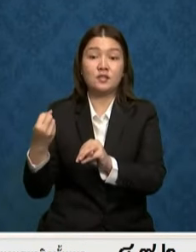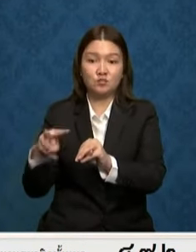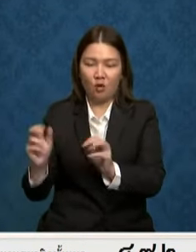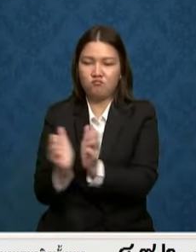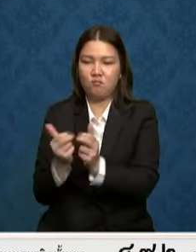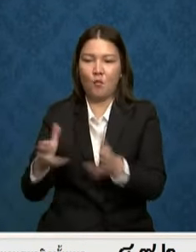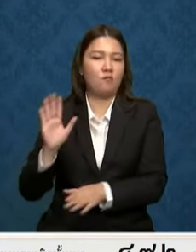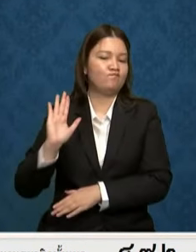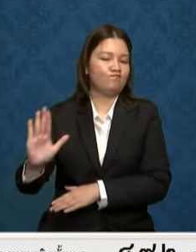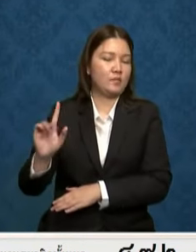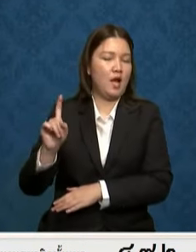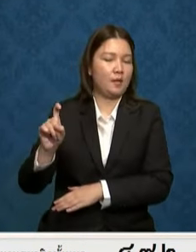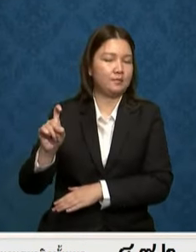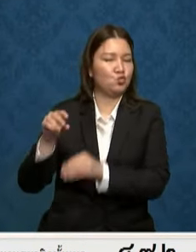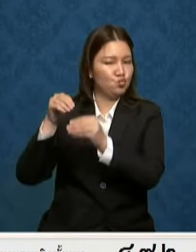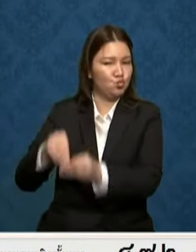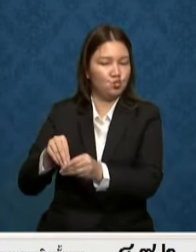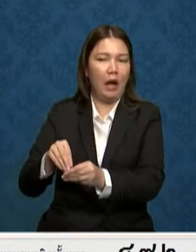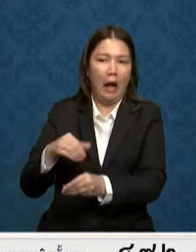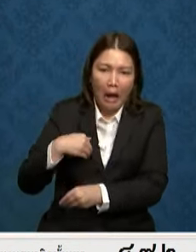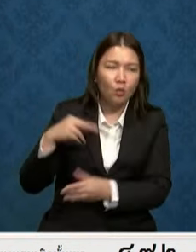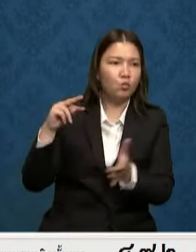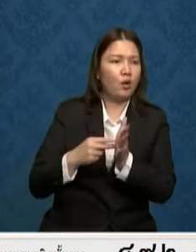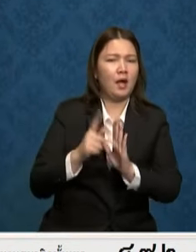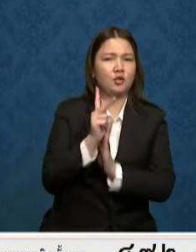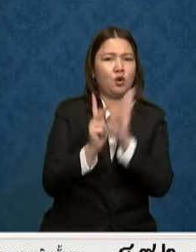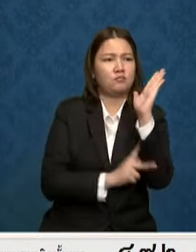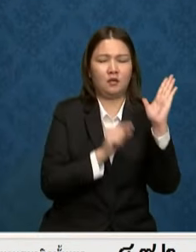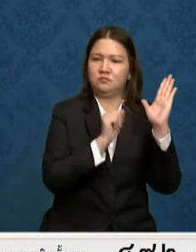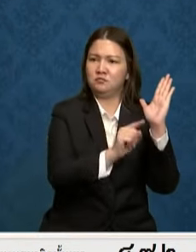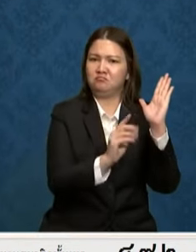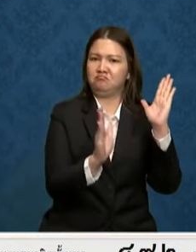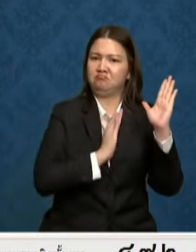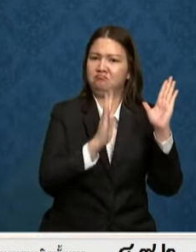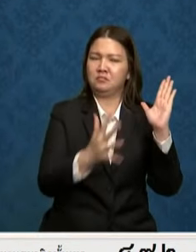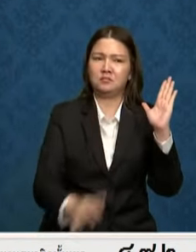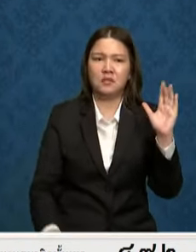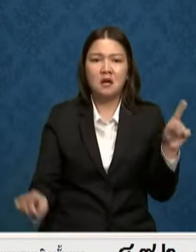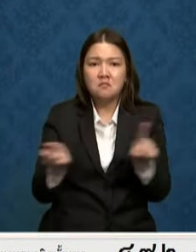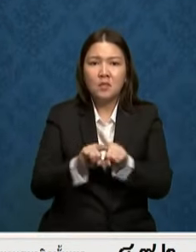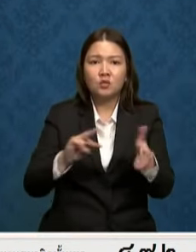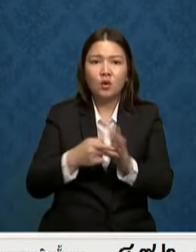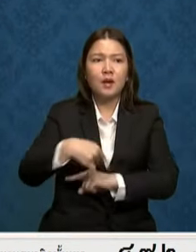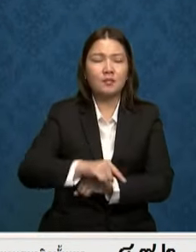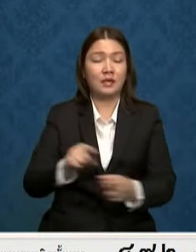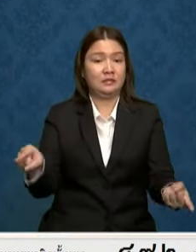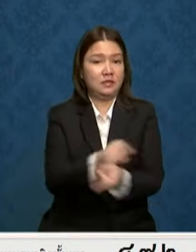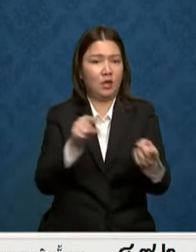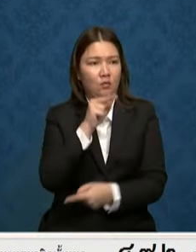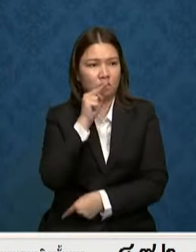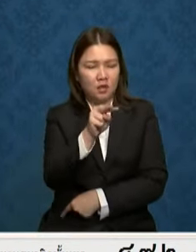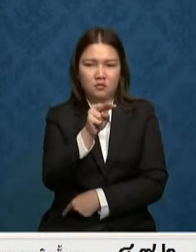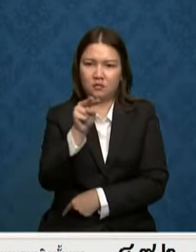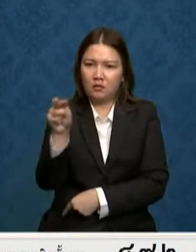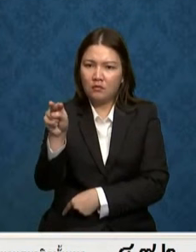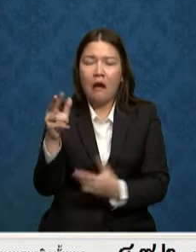กฎหมายของระบบกฎหมายเนี่ยมันก็ทำให้มันก็ทำให้สายตาของสังคม